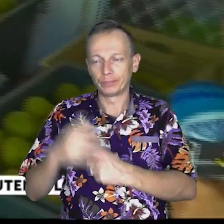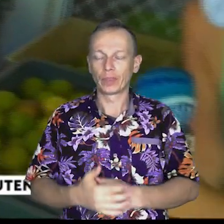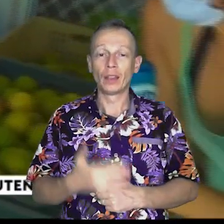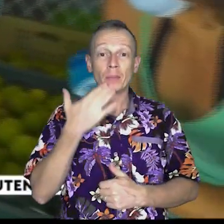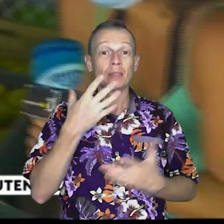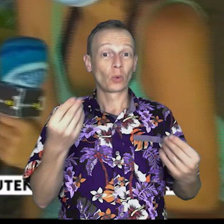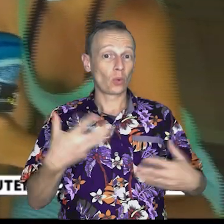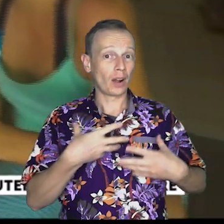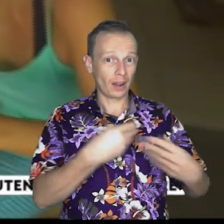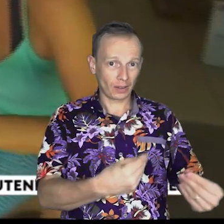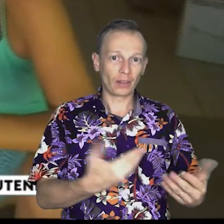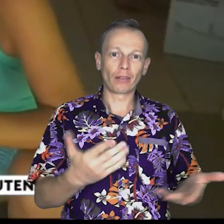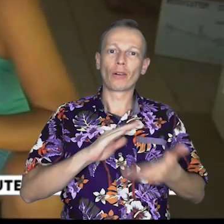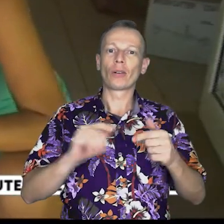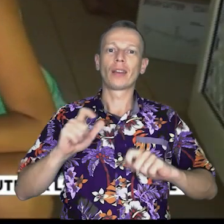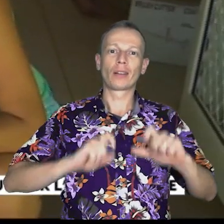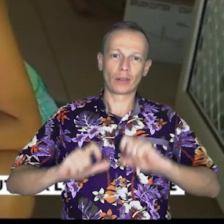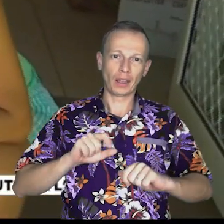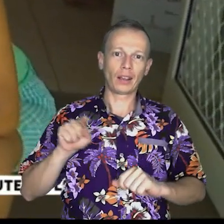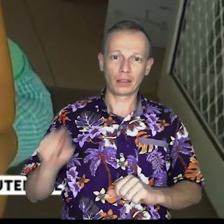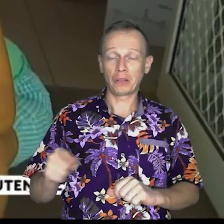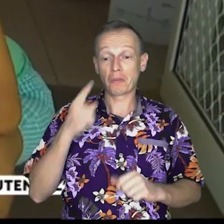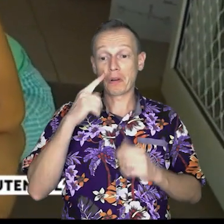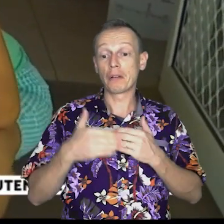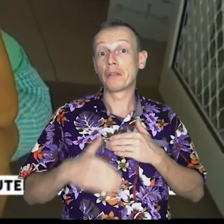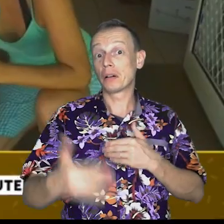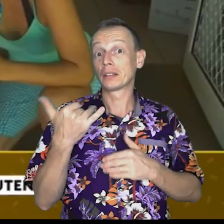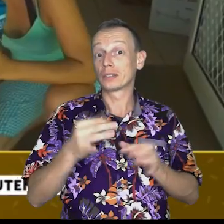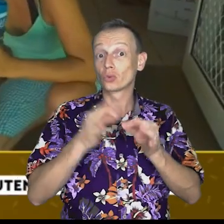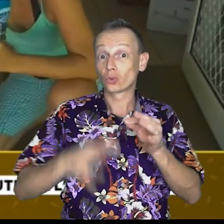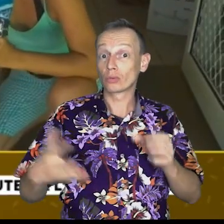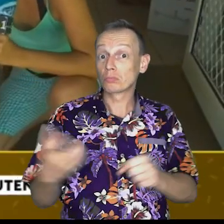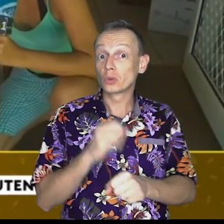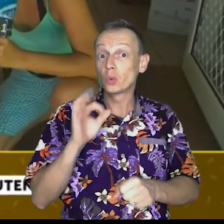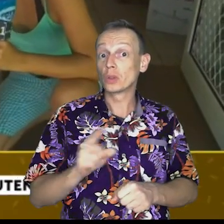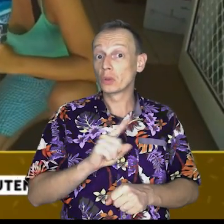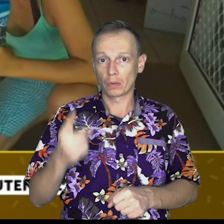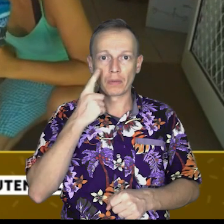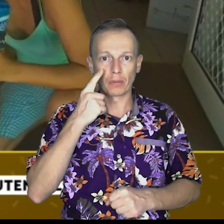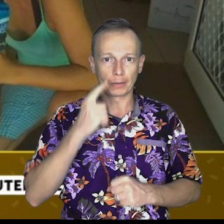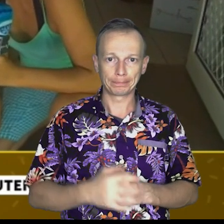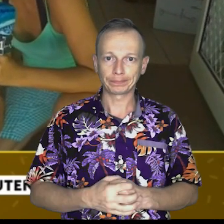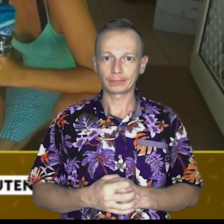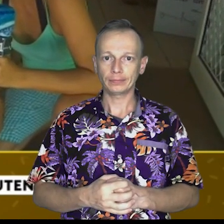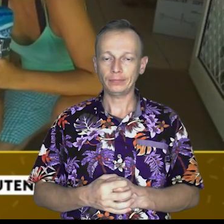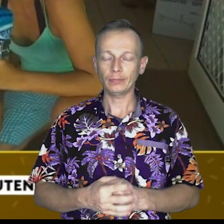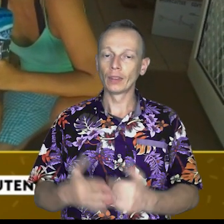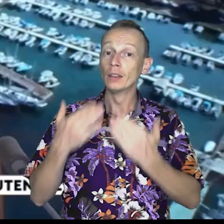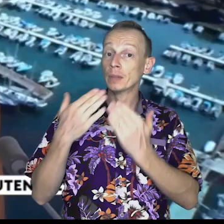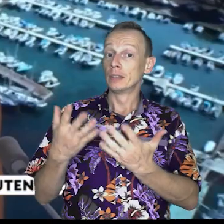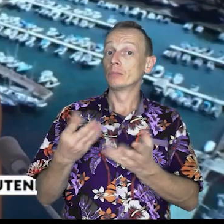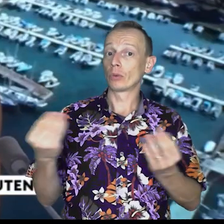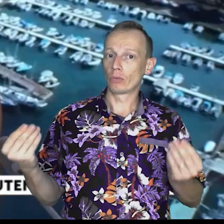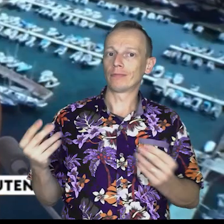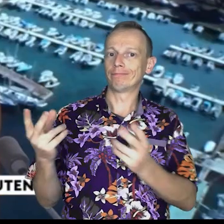avoir reçus chez vous. Voilà, Chiquita, ce que l'on Merci pouvait à dire. vous. Maintenant, seul le temps nous dira si les solutions abordées vont être favorables au pays. Merci